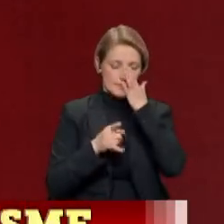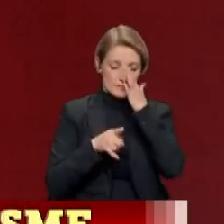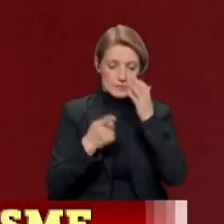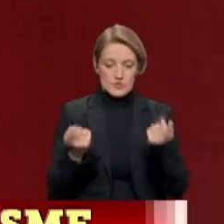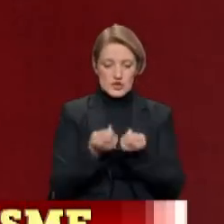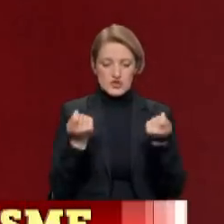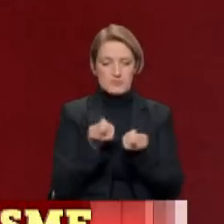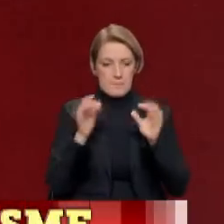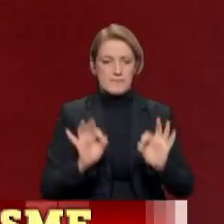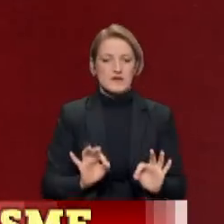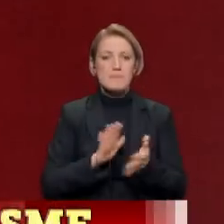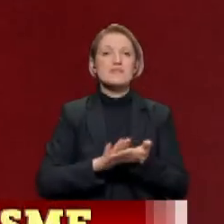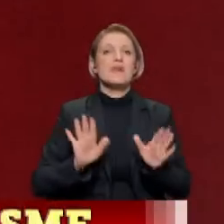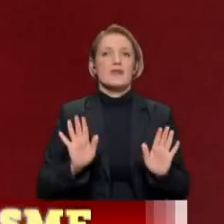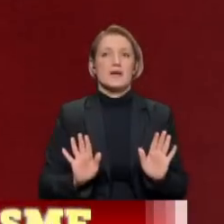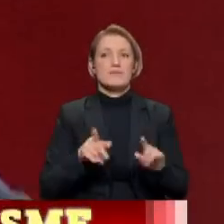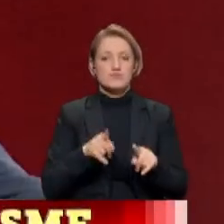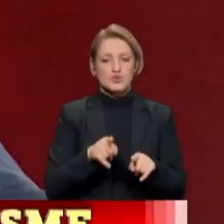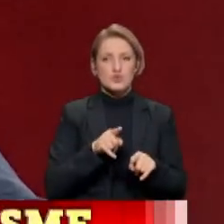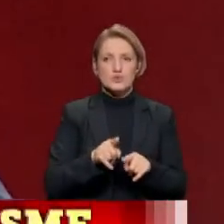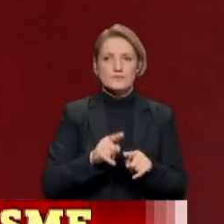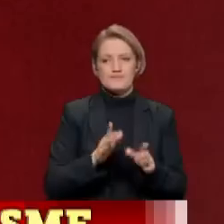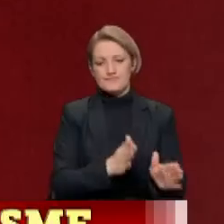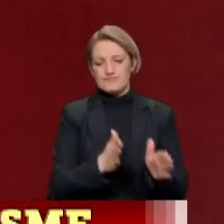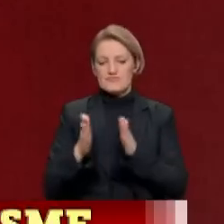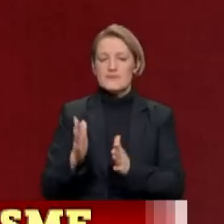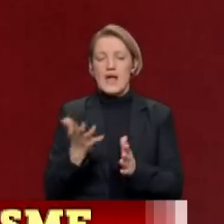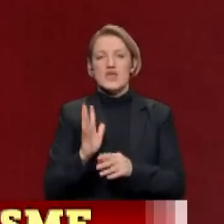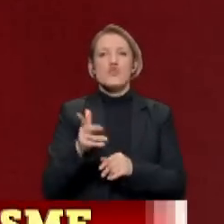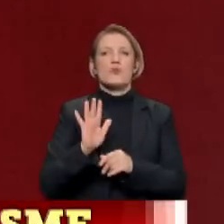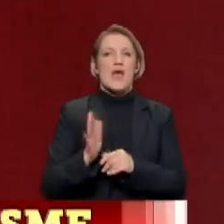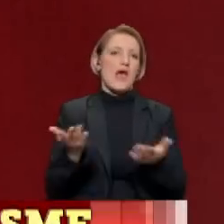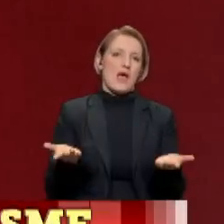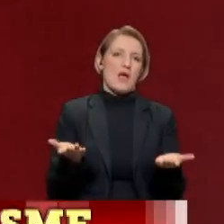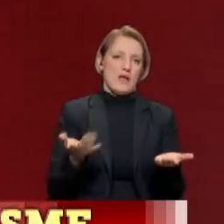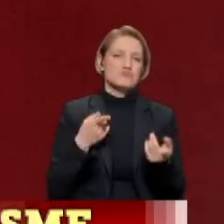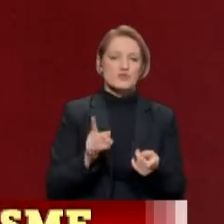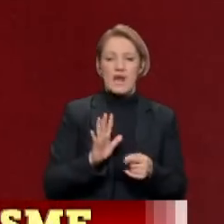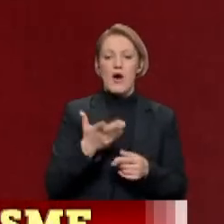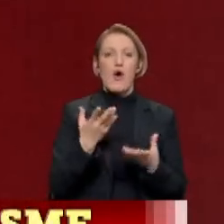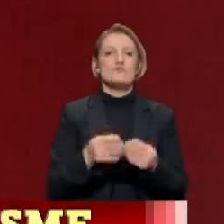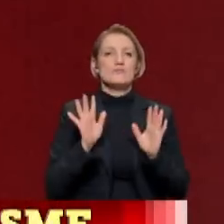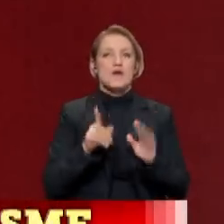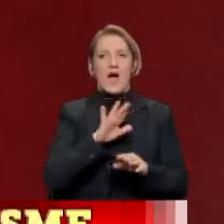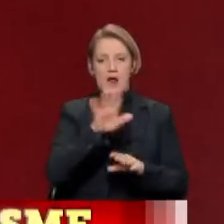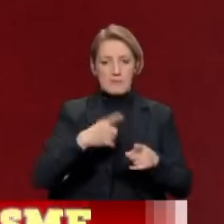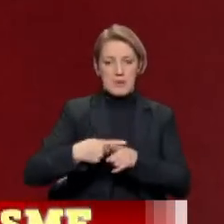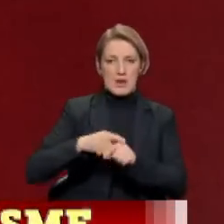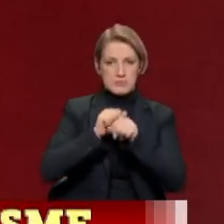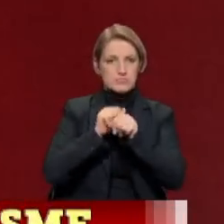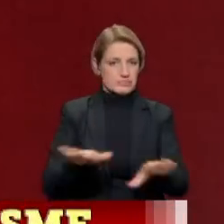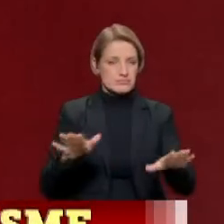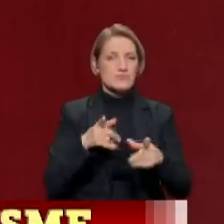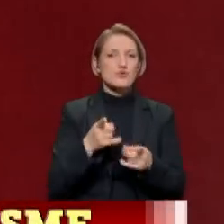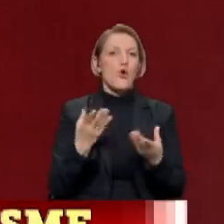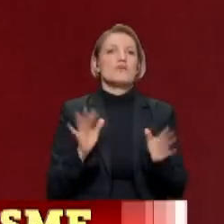çalışmaya başlamışlardır ama bitmemiştir. Bunun şuraya geçmesi lazım. Daha geçmemiş. Bu daha geçmemişken bunu herkesle paylaşırsan